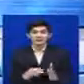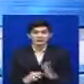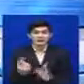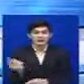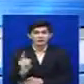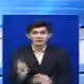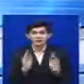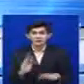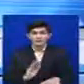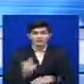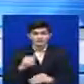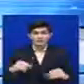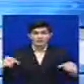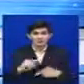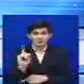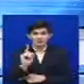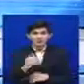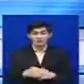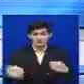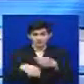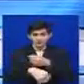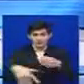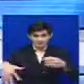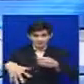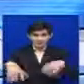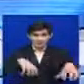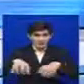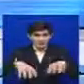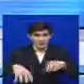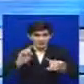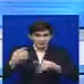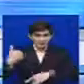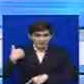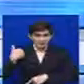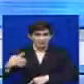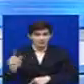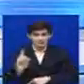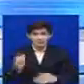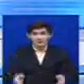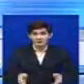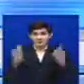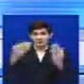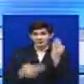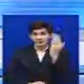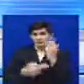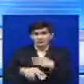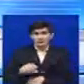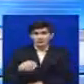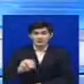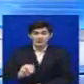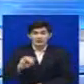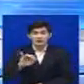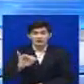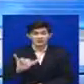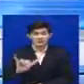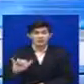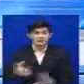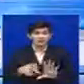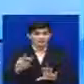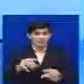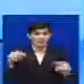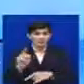ที่ทีมผู้เชี่ยวชาญด้านโครงสร้างกรมโยธาธิการและผังเมืองนะครับก็จะตรวจสอบอาคารโรงแรมสยามบิทรีสอร์ทอำเภอเกาะช้างจังหวัดตราด